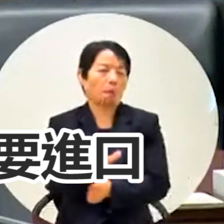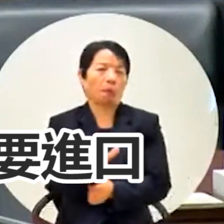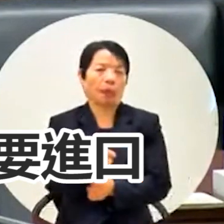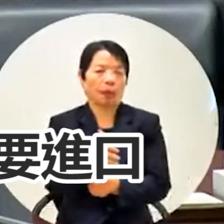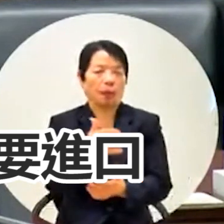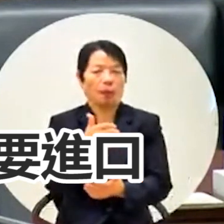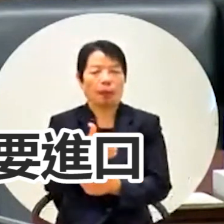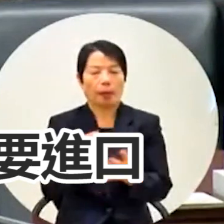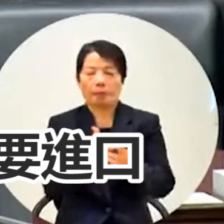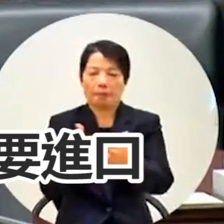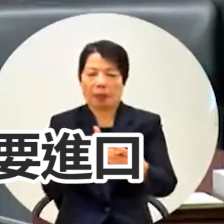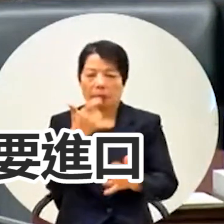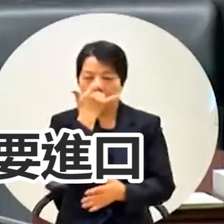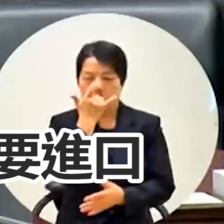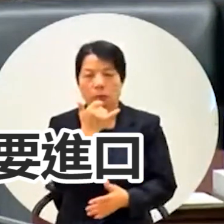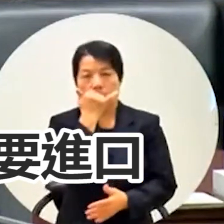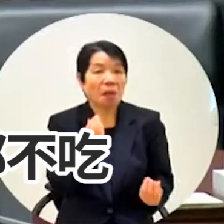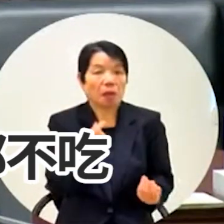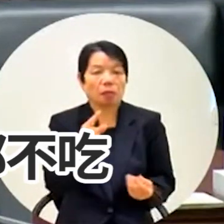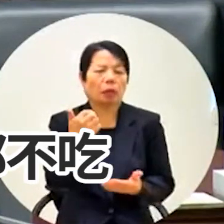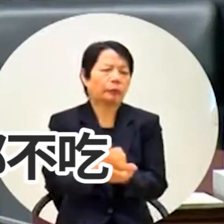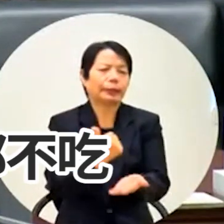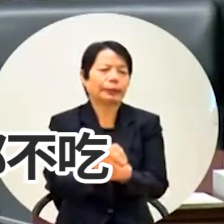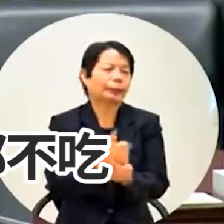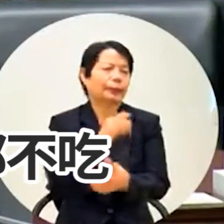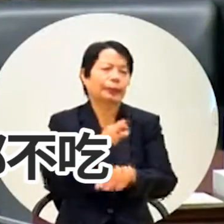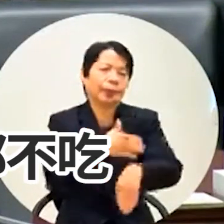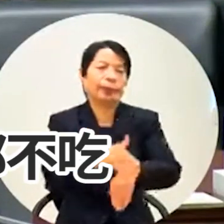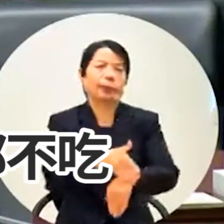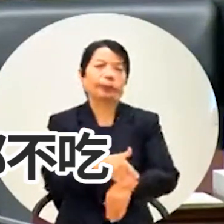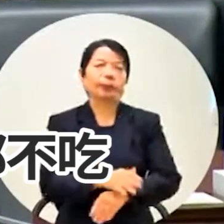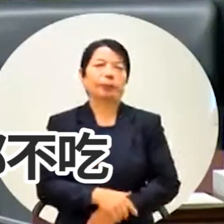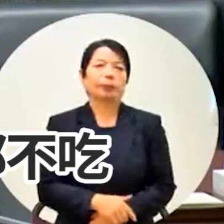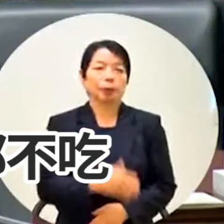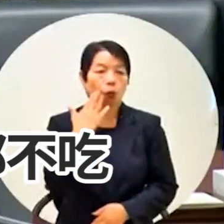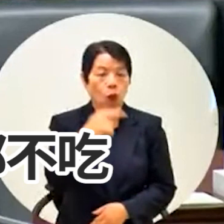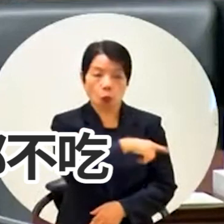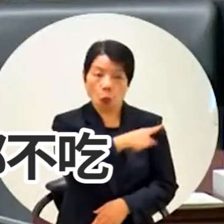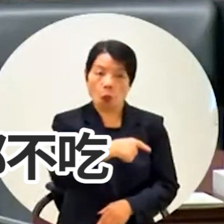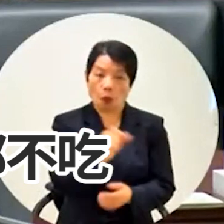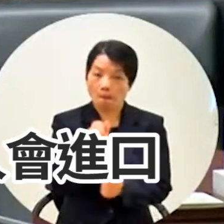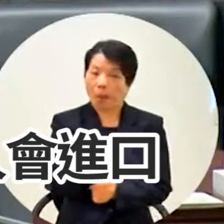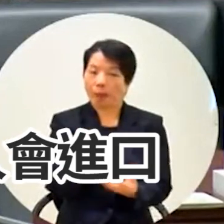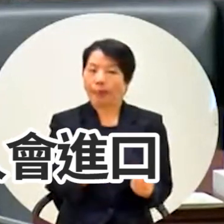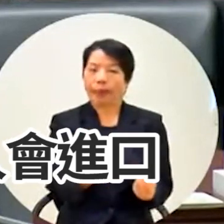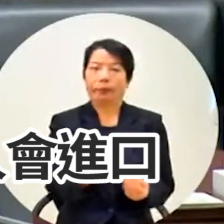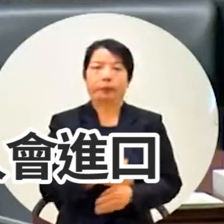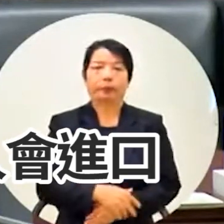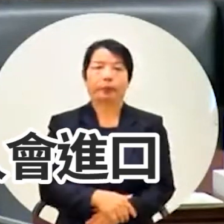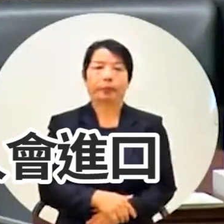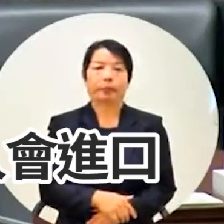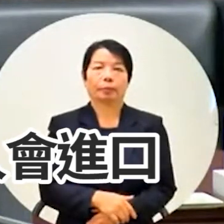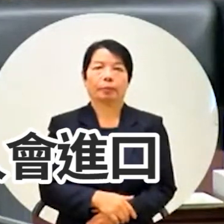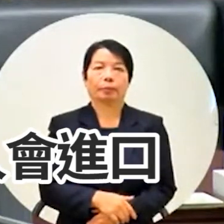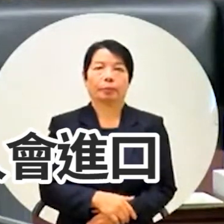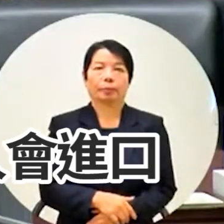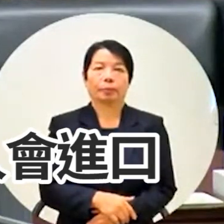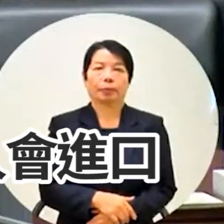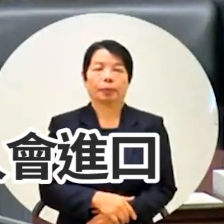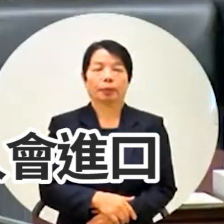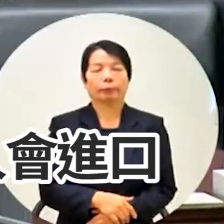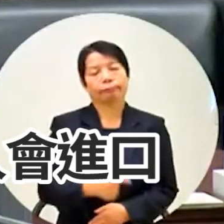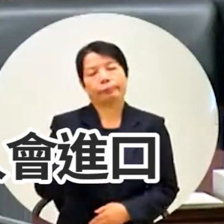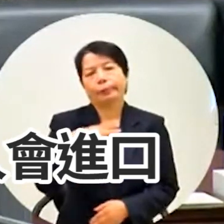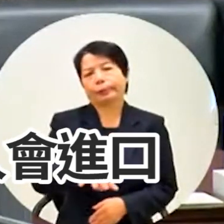吃？什么人要来进口？所以大家嘛拢无吃，根本自然就无人会